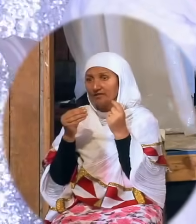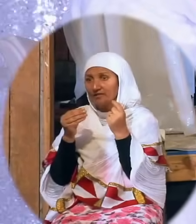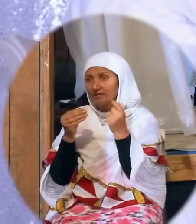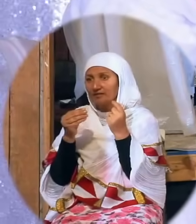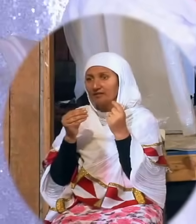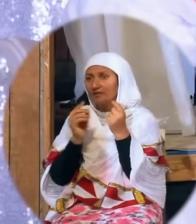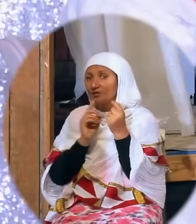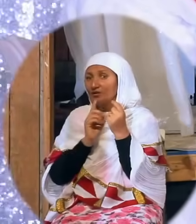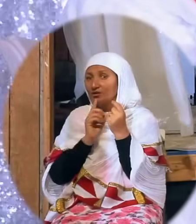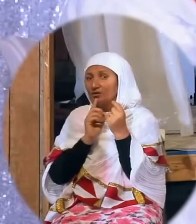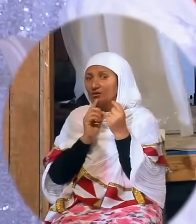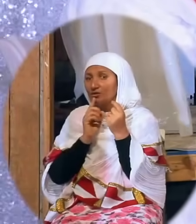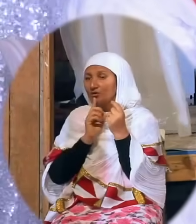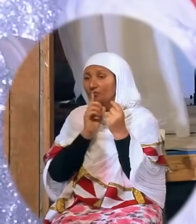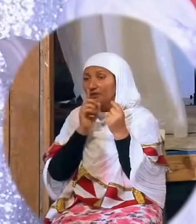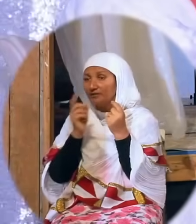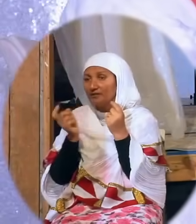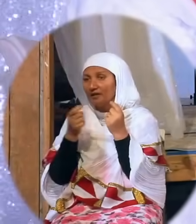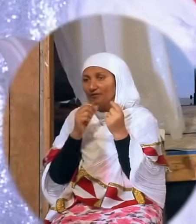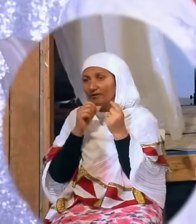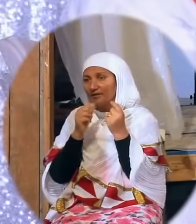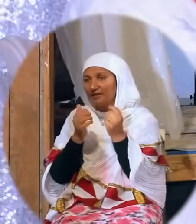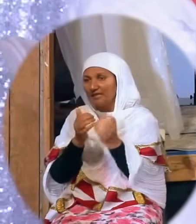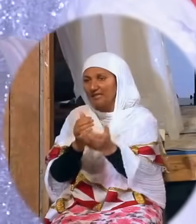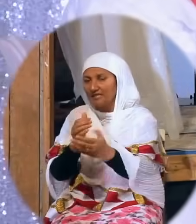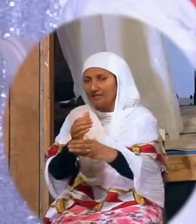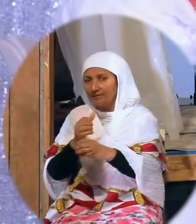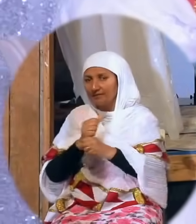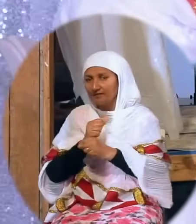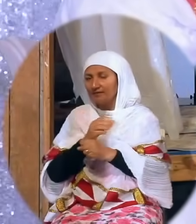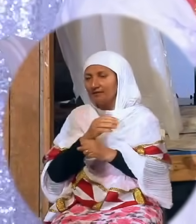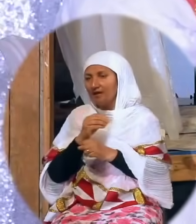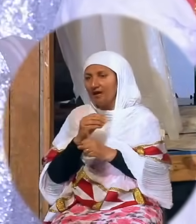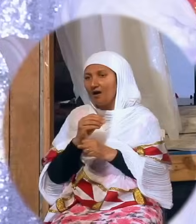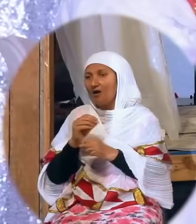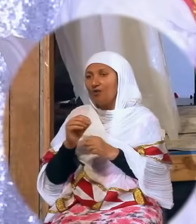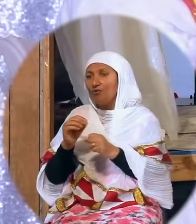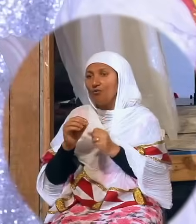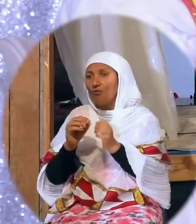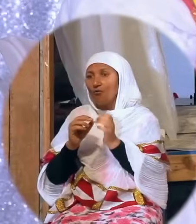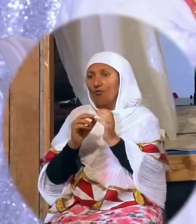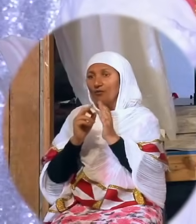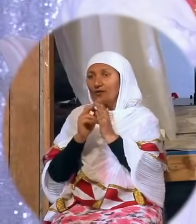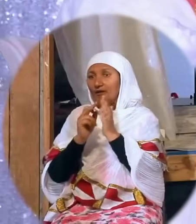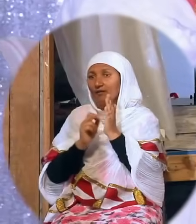በዚህ ስም እየተስፋፋ ያለው የስህበት ህግ ወይም ሎ ኦፍ አትራክሽን የሚባለው ሳይንስ ነው ወይስ